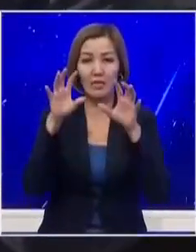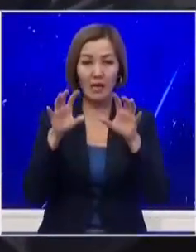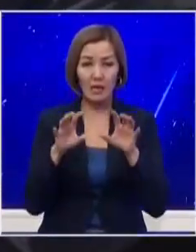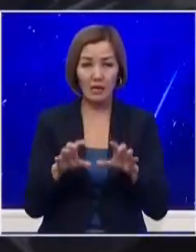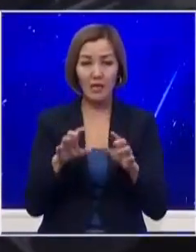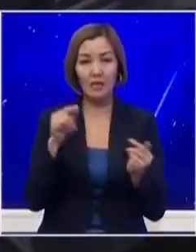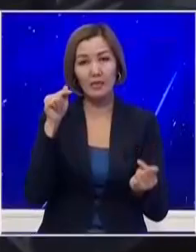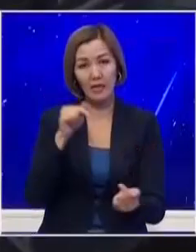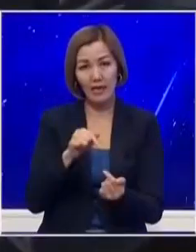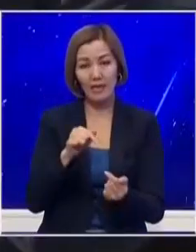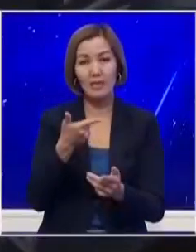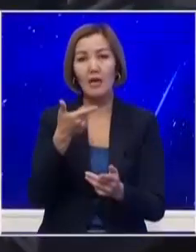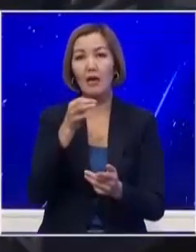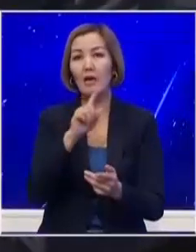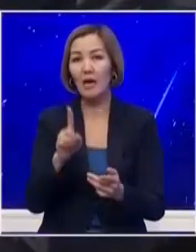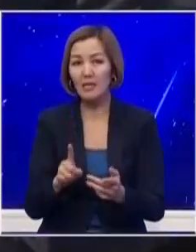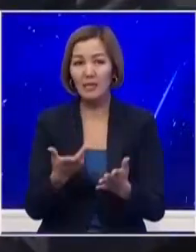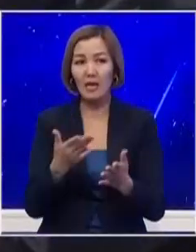сәйкес газдан